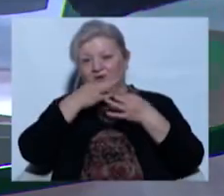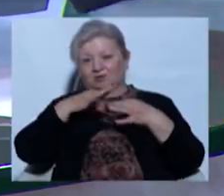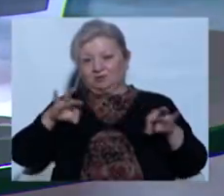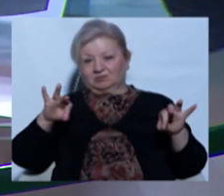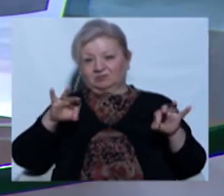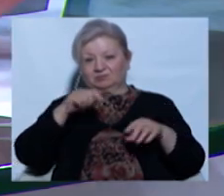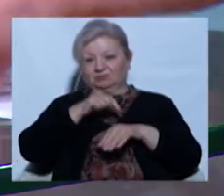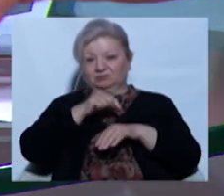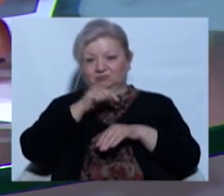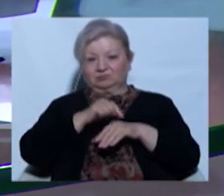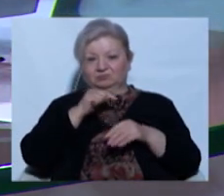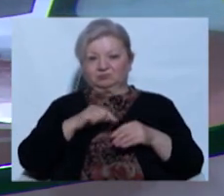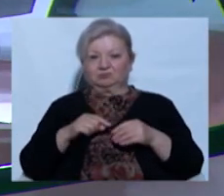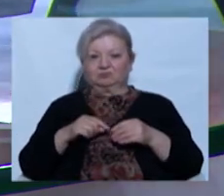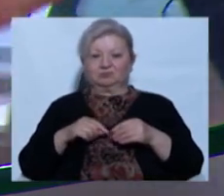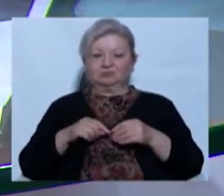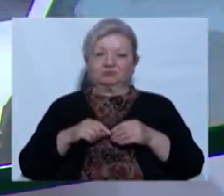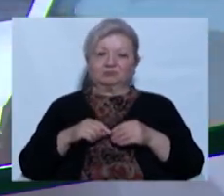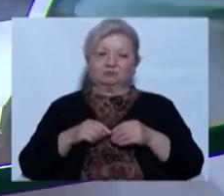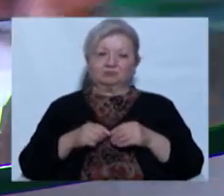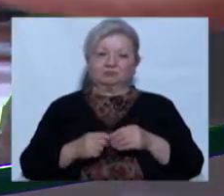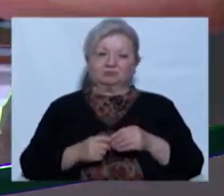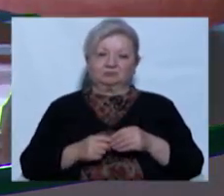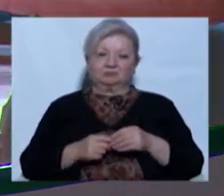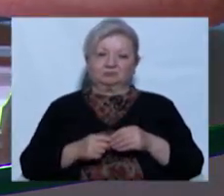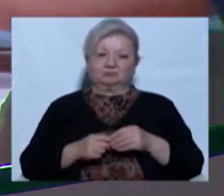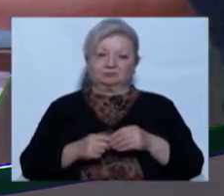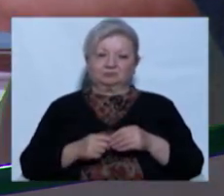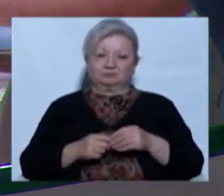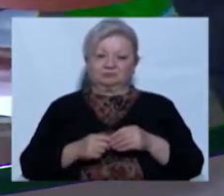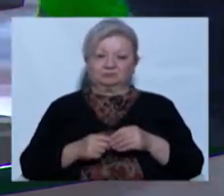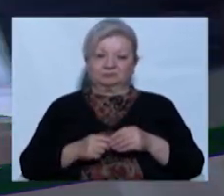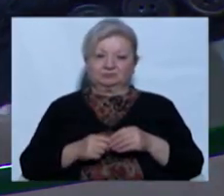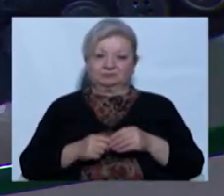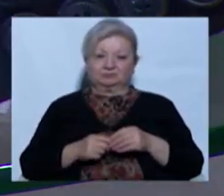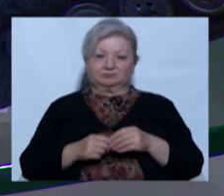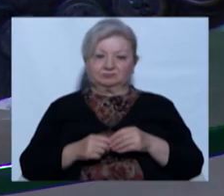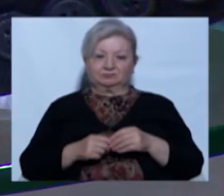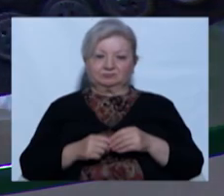რაღაცნაირად ცეკვასაც და შემდეგი დეტალი იქნება მოცეკვავე კაც უნდა.